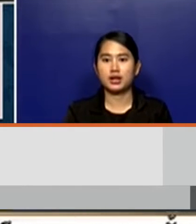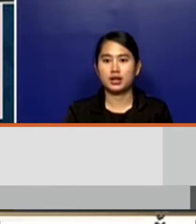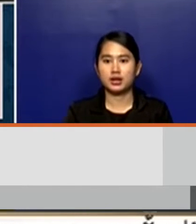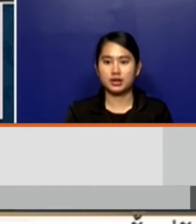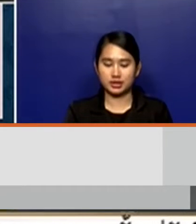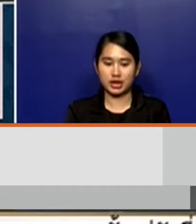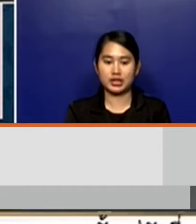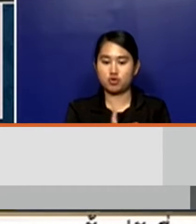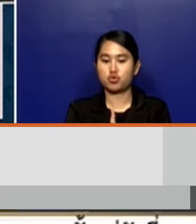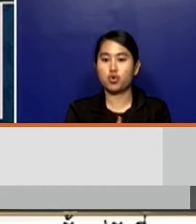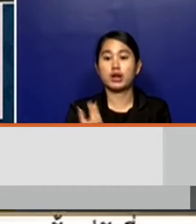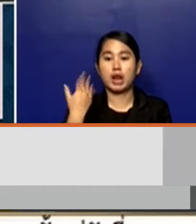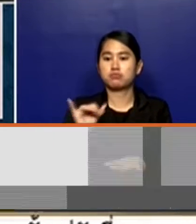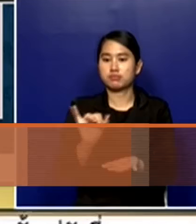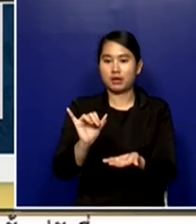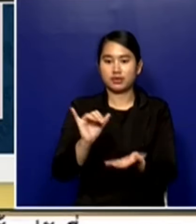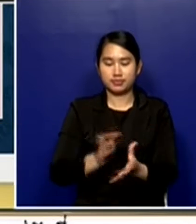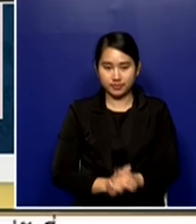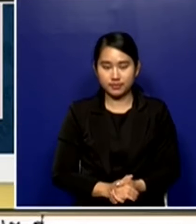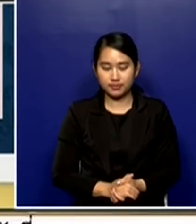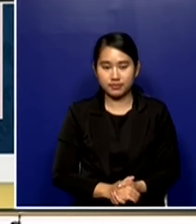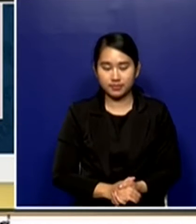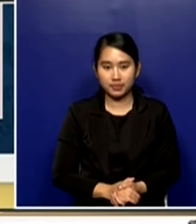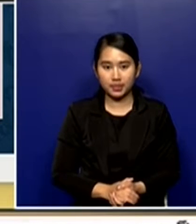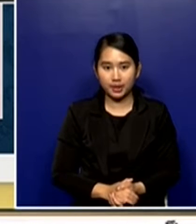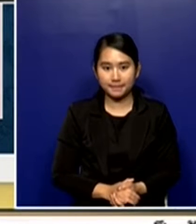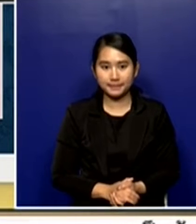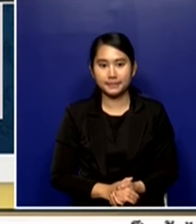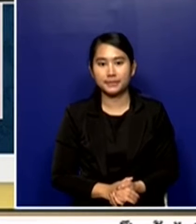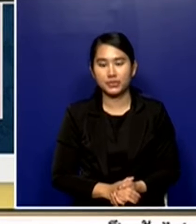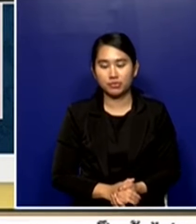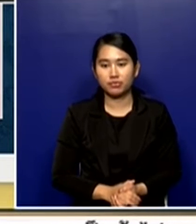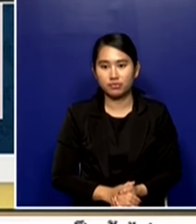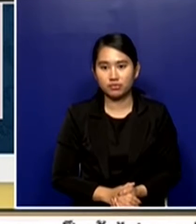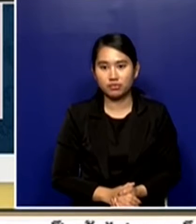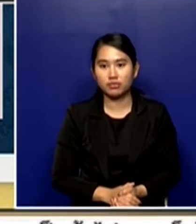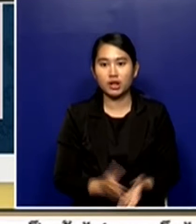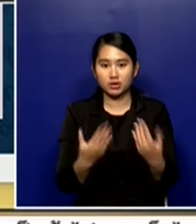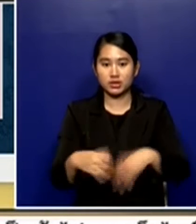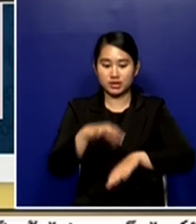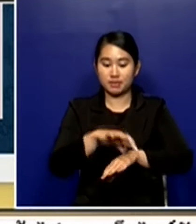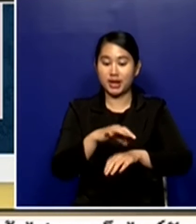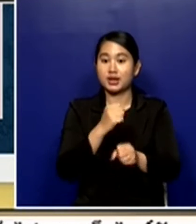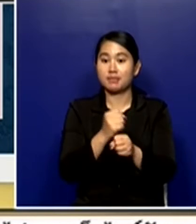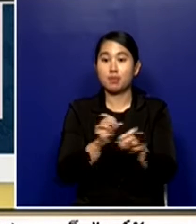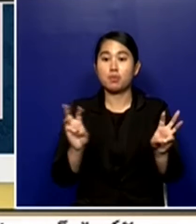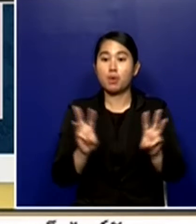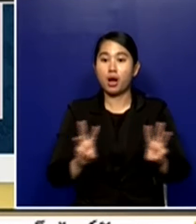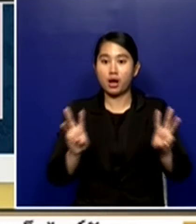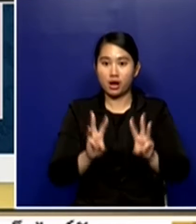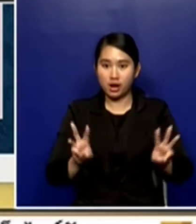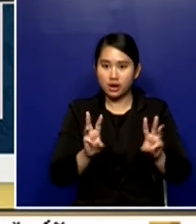เงินกู้นะครับในส่วนหนึ่ง การที่เกิดเหุการณ์วางงาน เหตุวิสัยครั้งทหนึ่ง